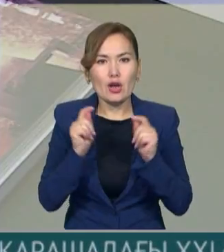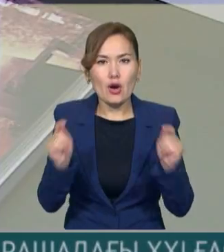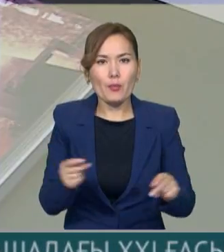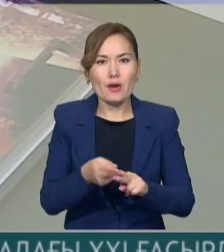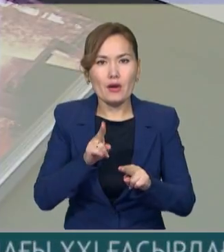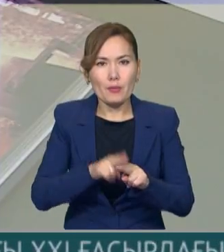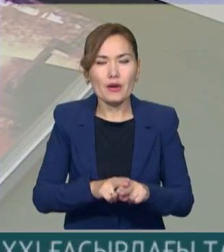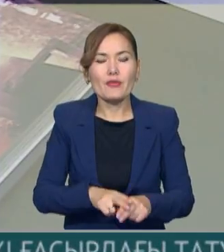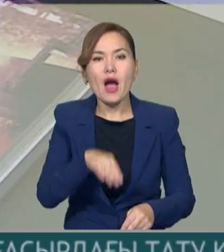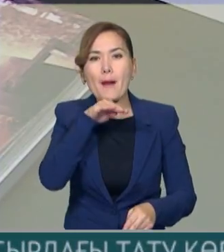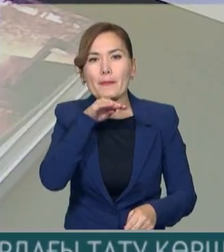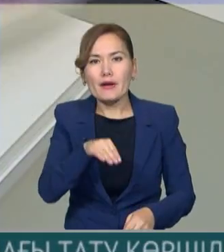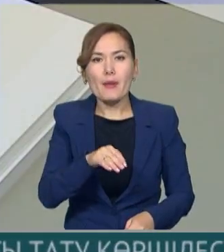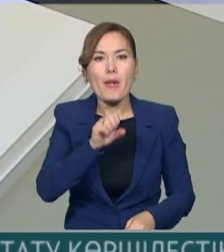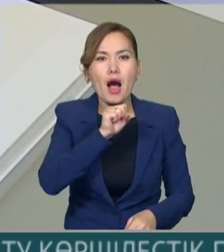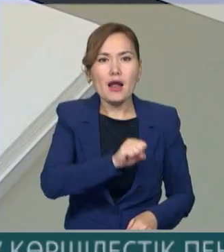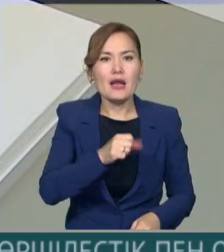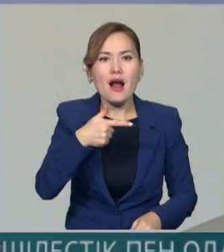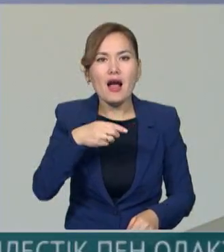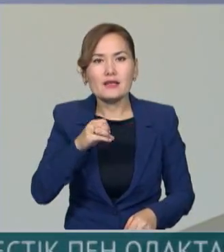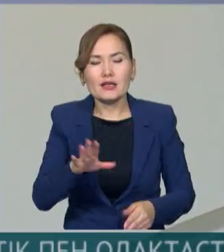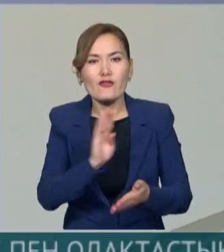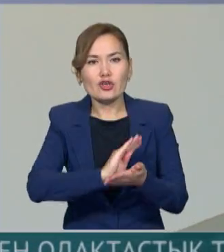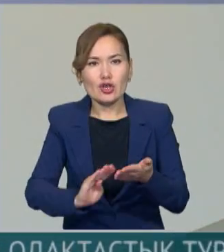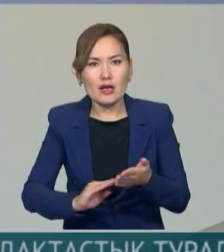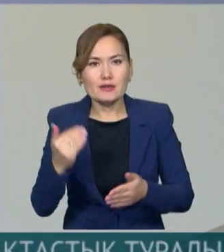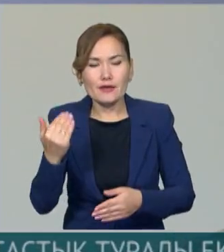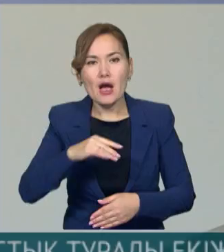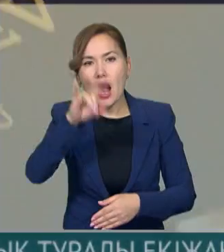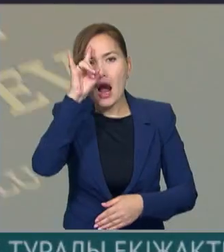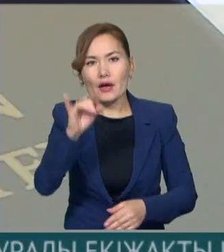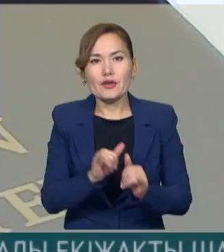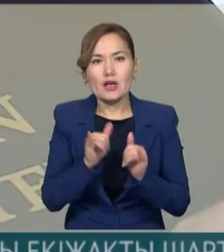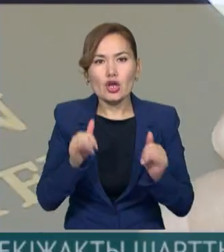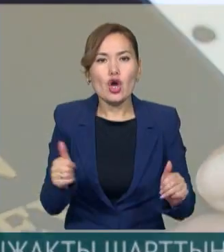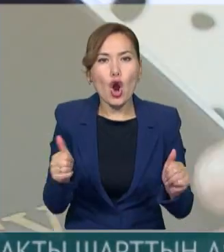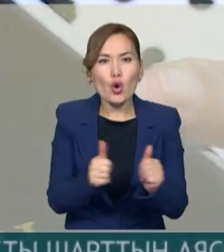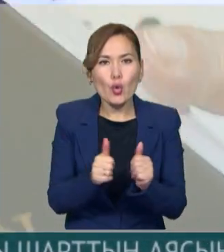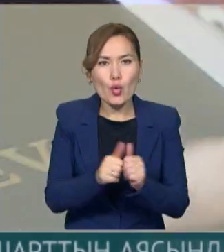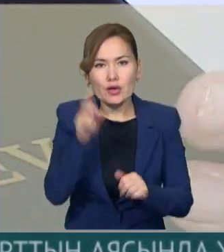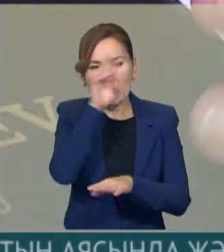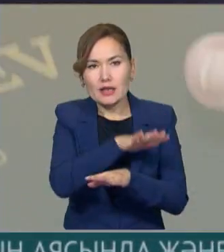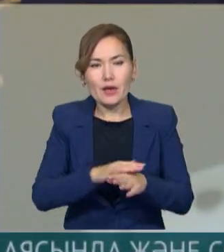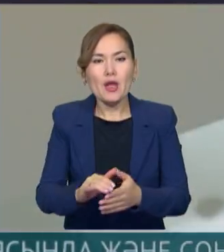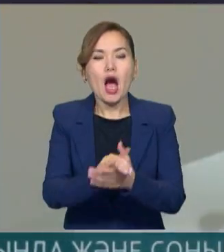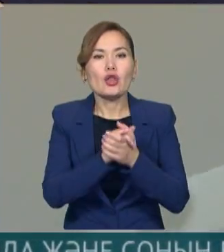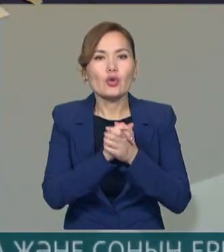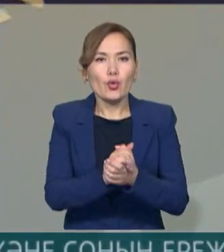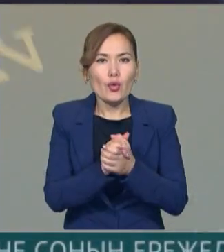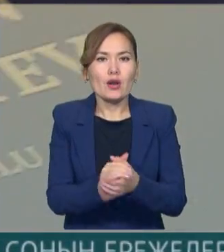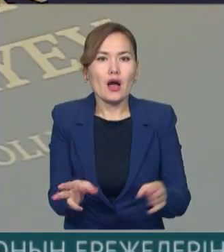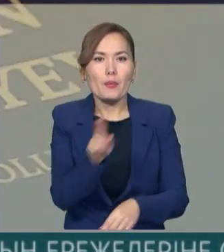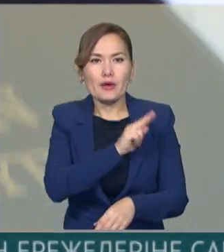көмекшісі профессор Али Гасанов жазған. Ол өз сөзінде Қазақстанның дамуы мен көршілес елдермен достық қарым-қатынас